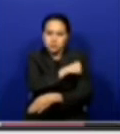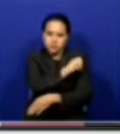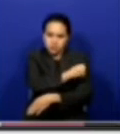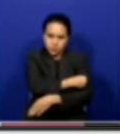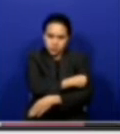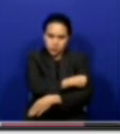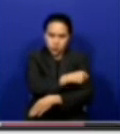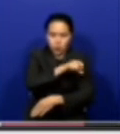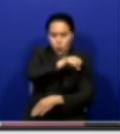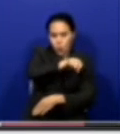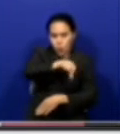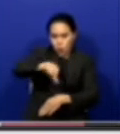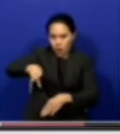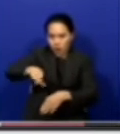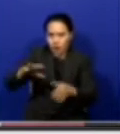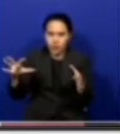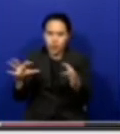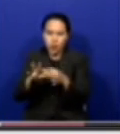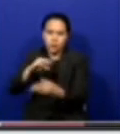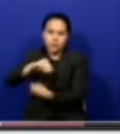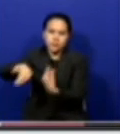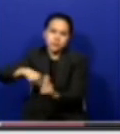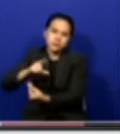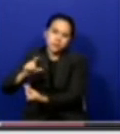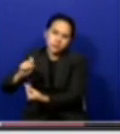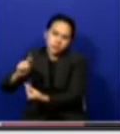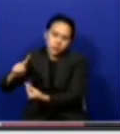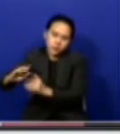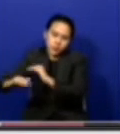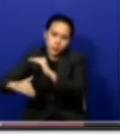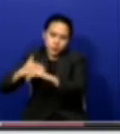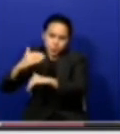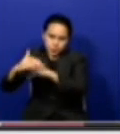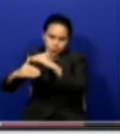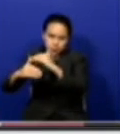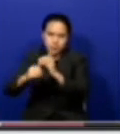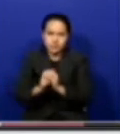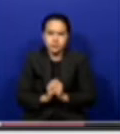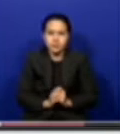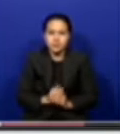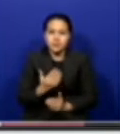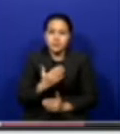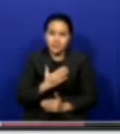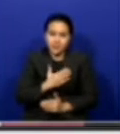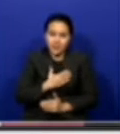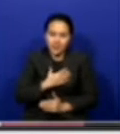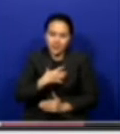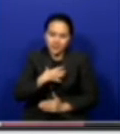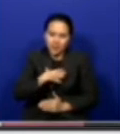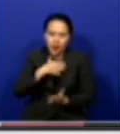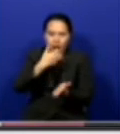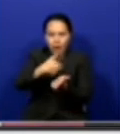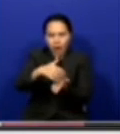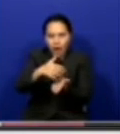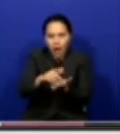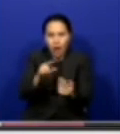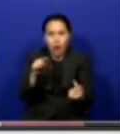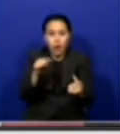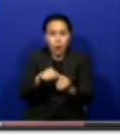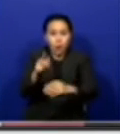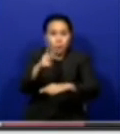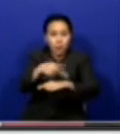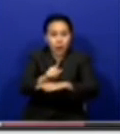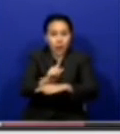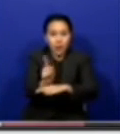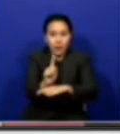กว่ามาตรการด้านการฟื้นฟูเศรษฐกิจดิฉันจึงขอกราบเรียนท่านประธานว่าผลกระทบ